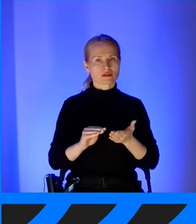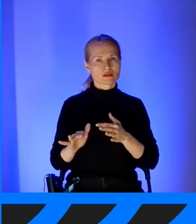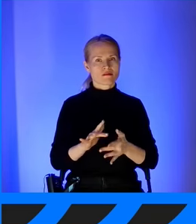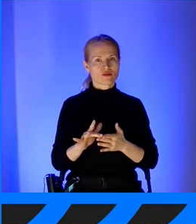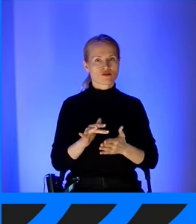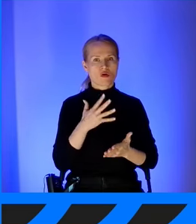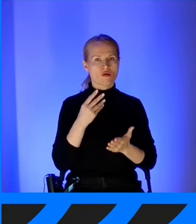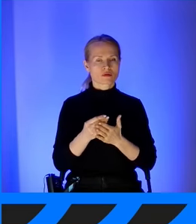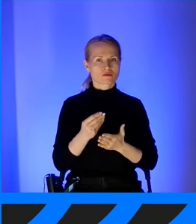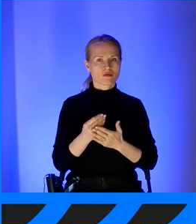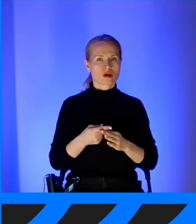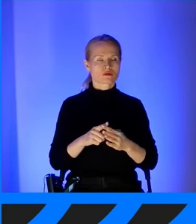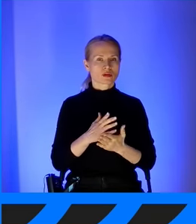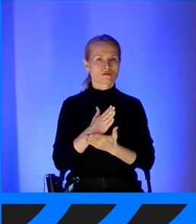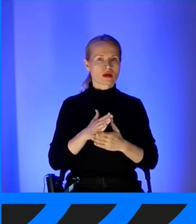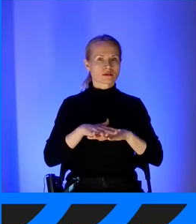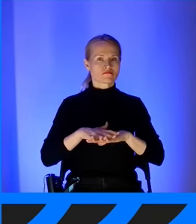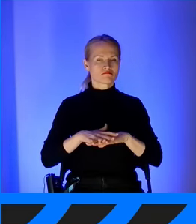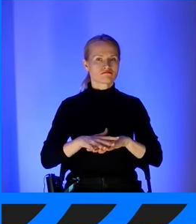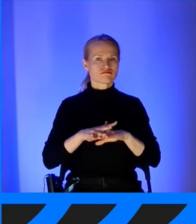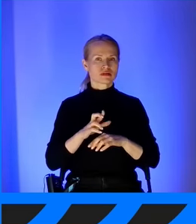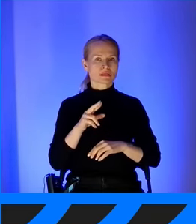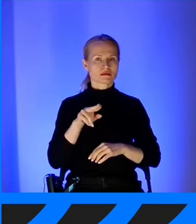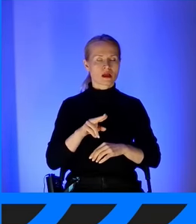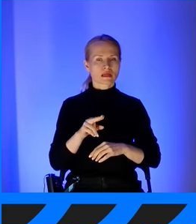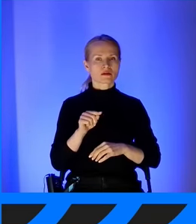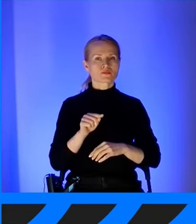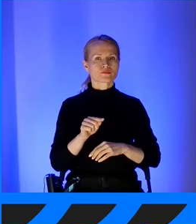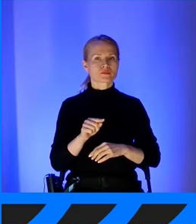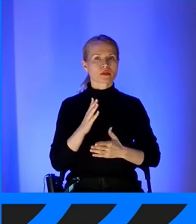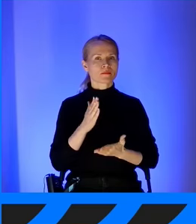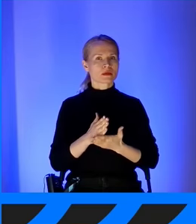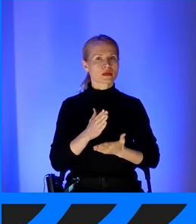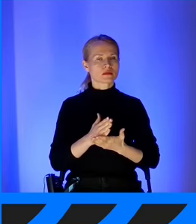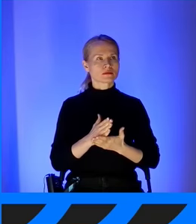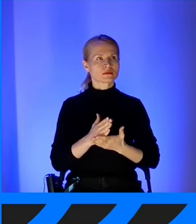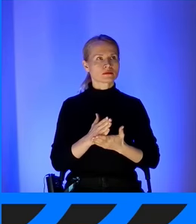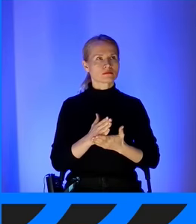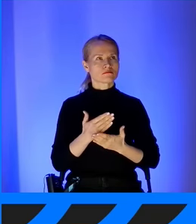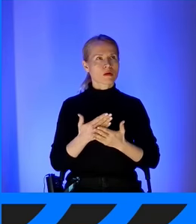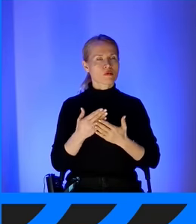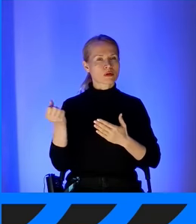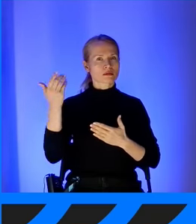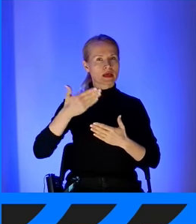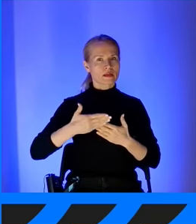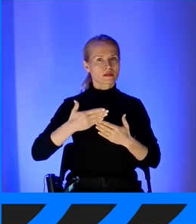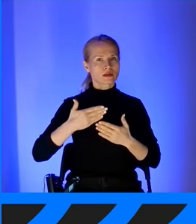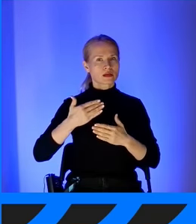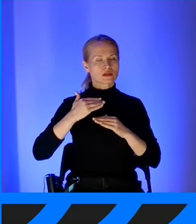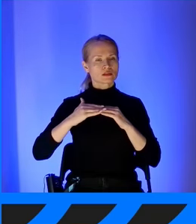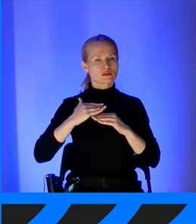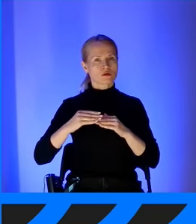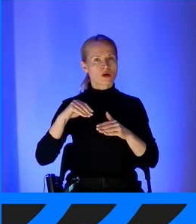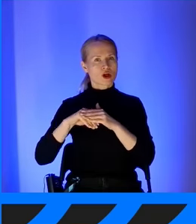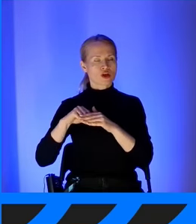свой который является как бы базой данный там есть если помню на слайде слой кэша был да и там